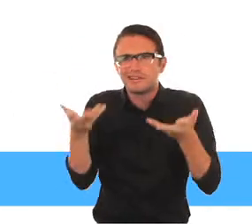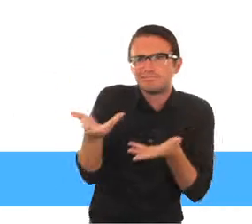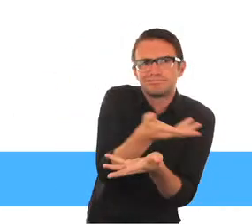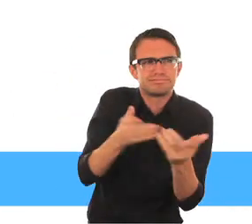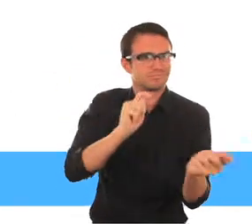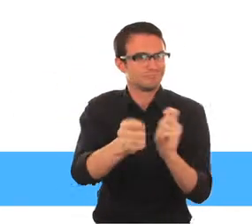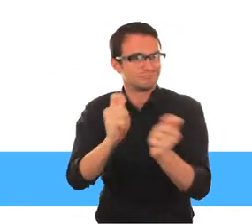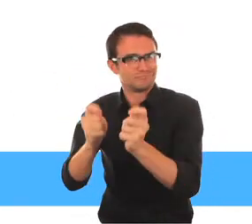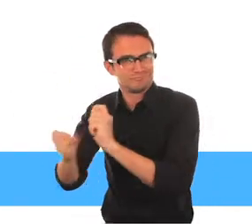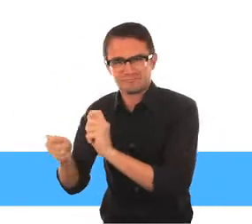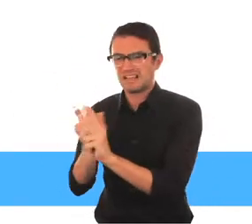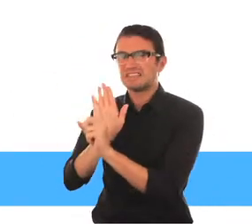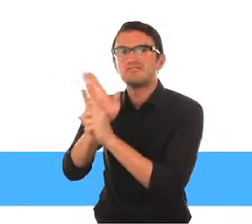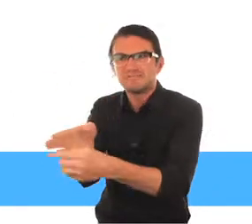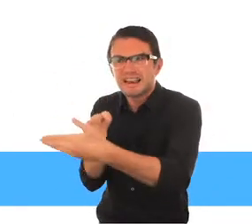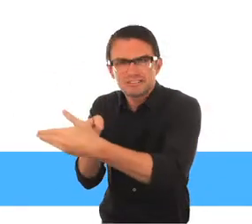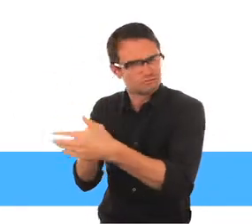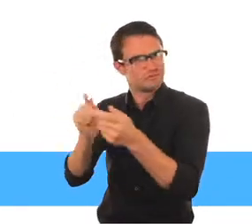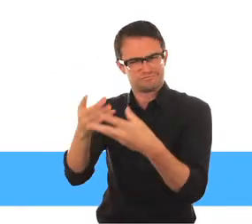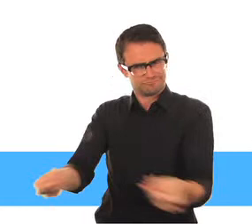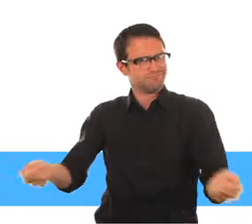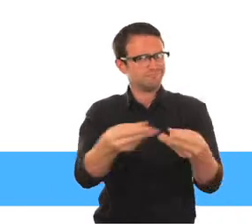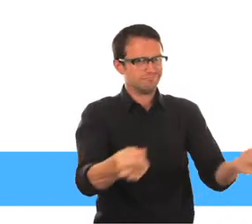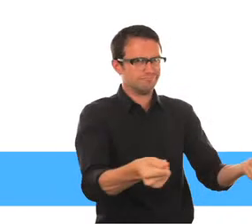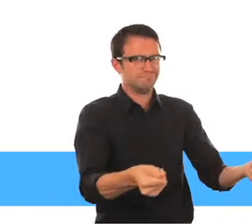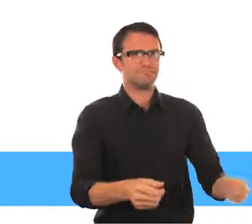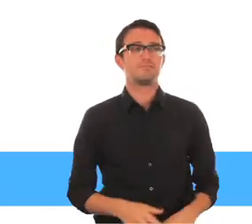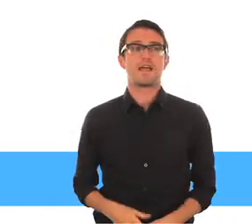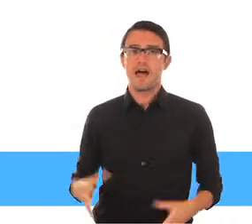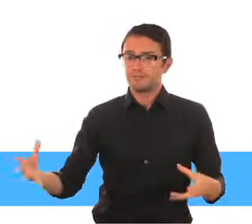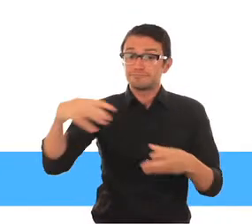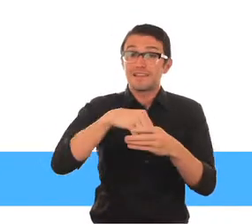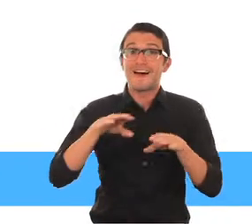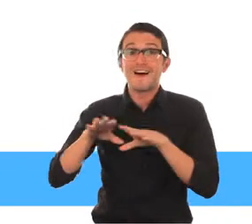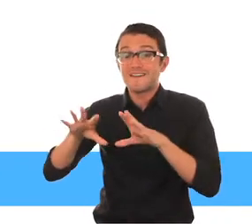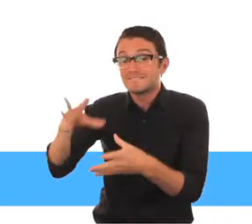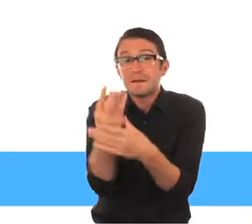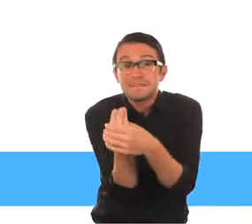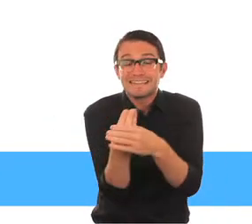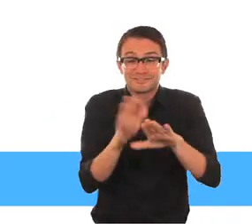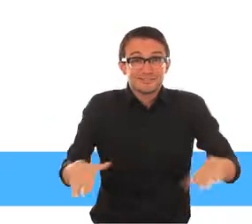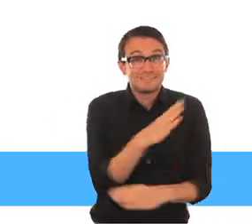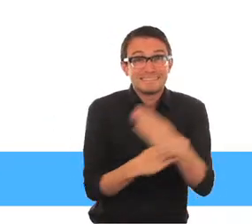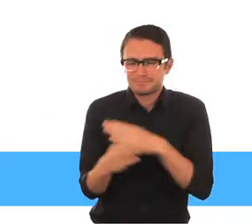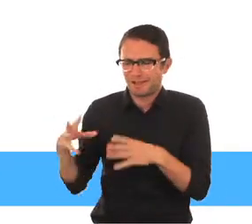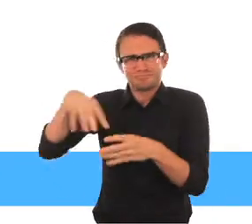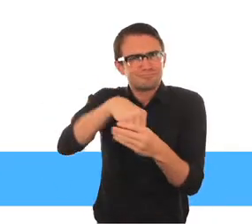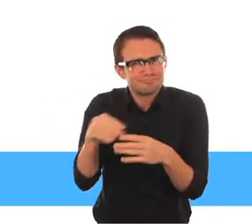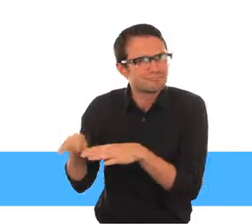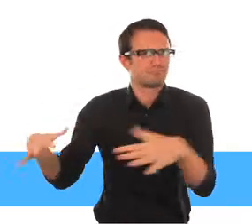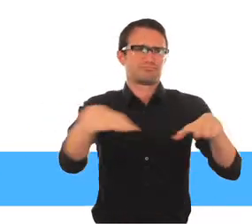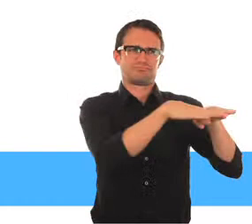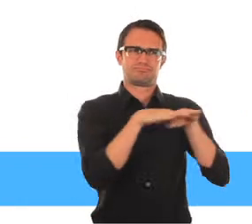la stigmatisation et la discrimination, accroître la participation des enfants handicapés, de leurs familles et des organisations aux activités